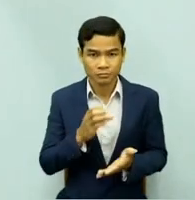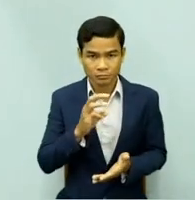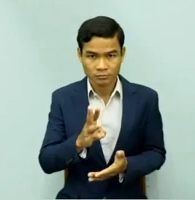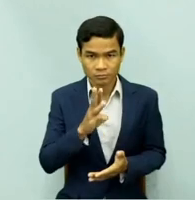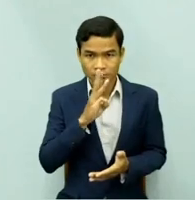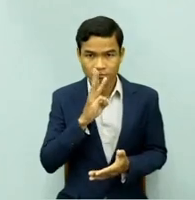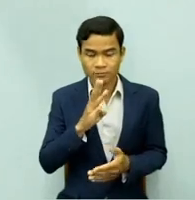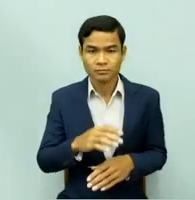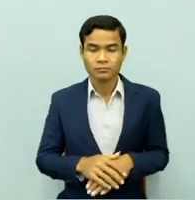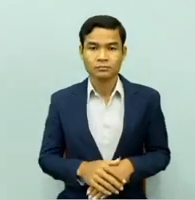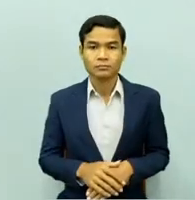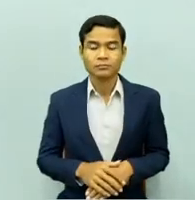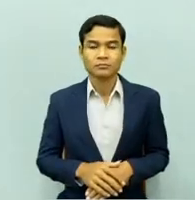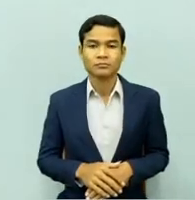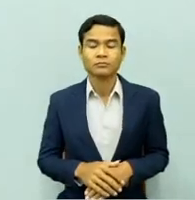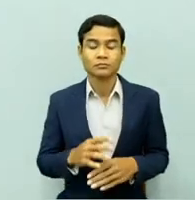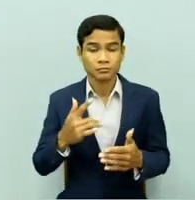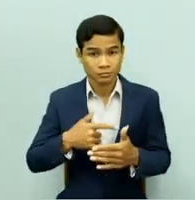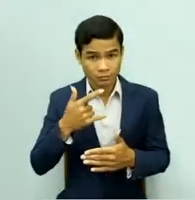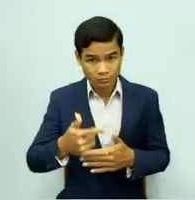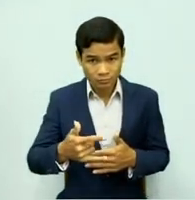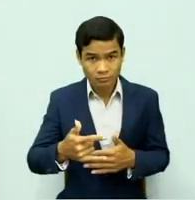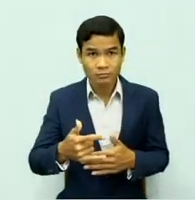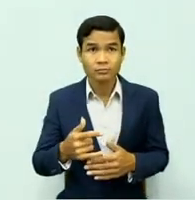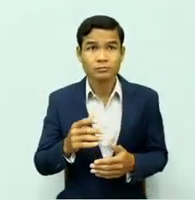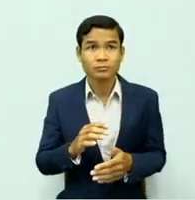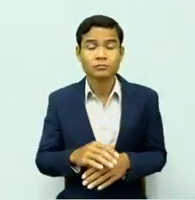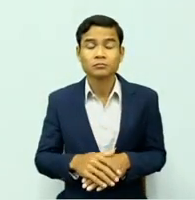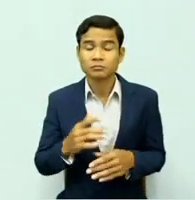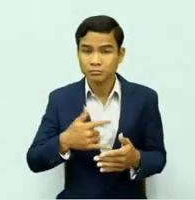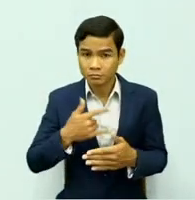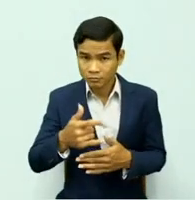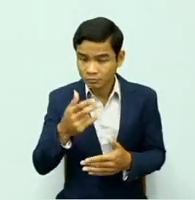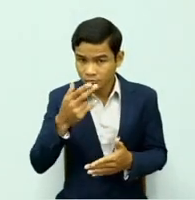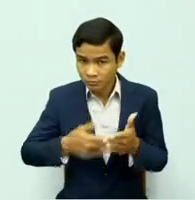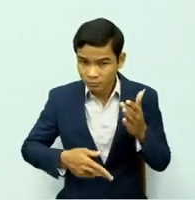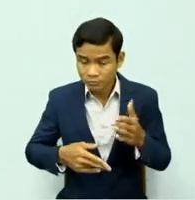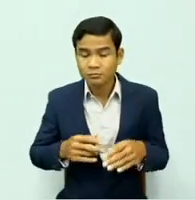ដបទឹកសតណាចាបន្តមកទៀតអីគេកូន